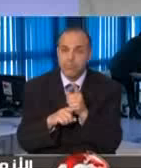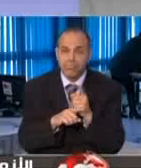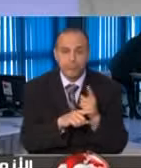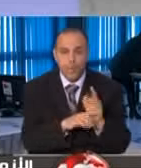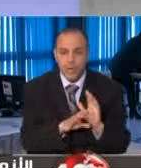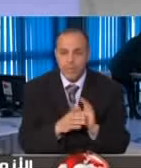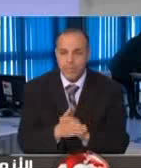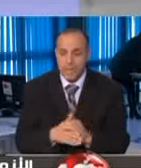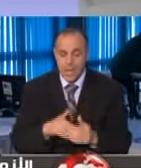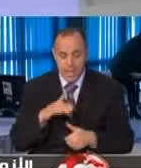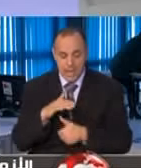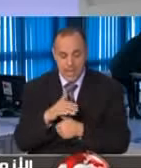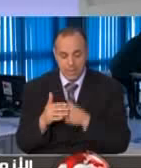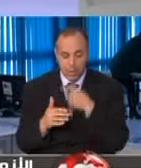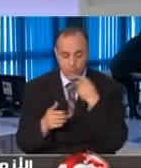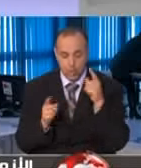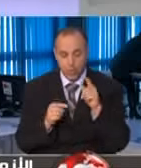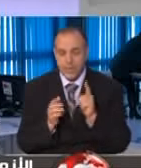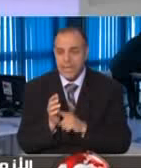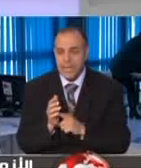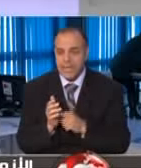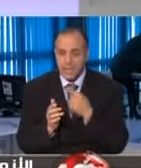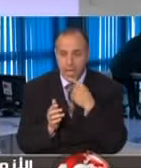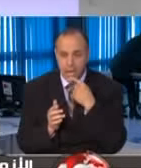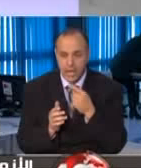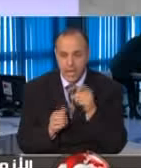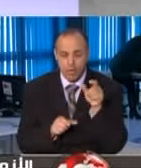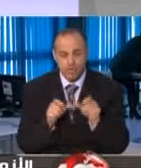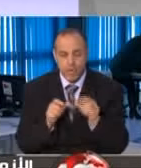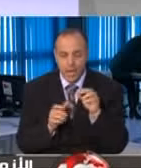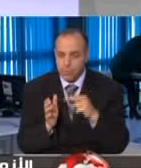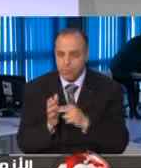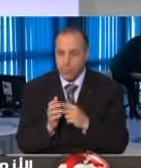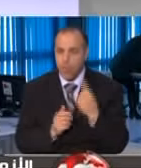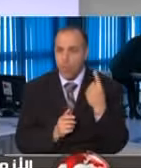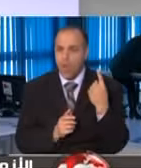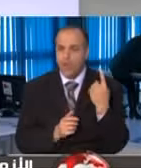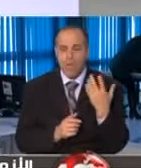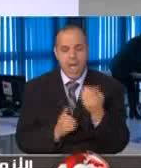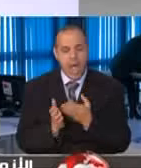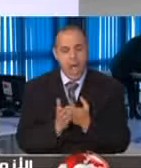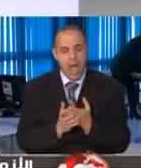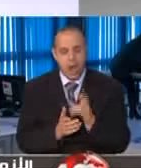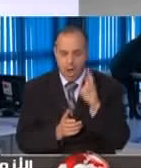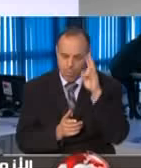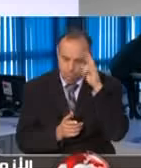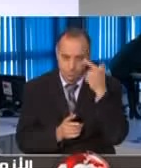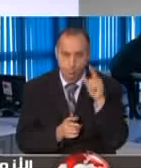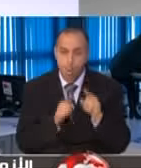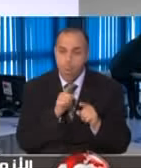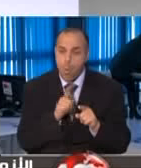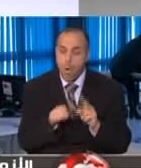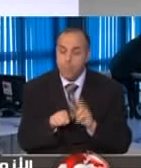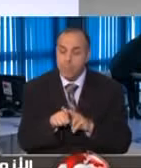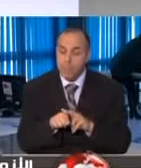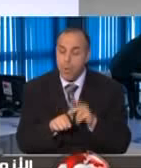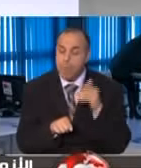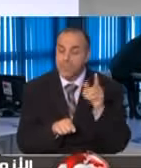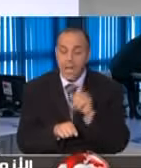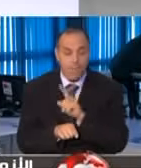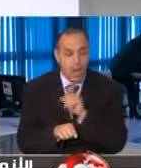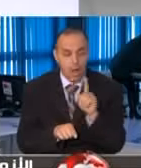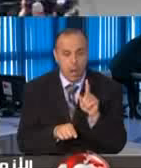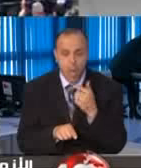هناك. الرئيس الروسي جدد التأكيد أيضا على أن الشعب السوري وحده من يملك حق تقرير مصيره وقيادته في